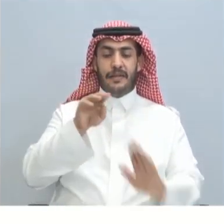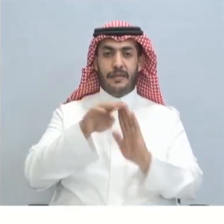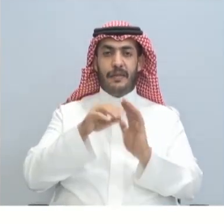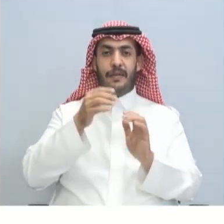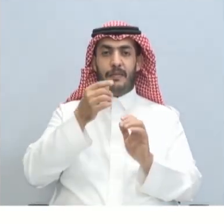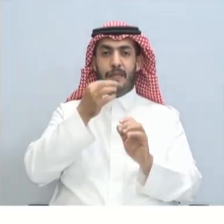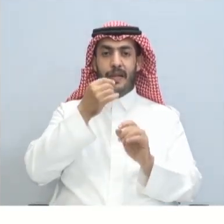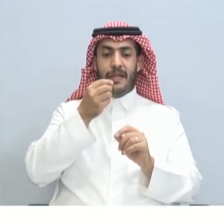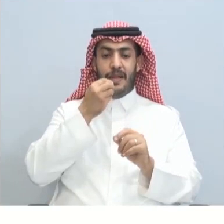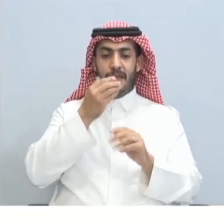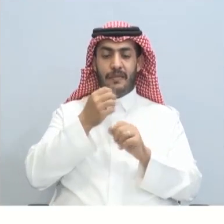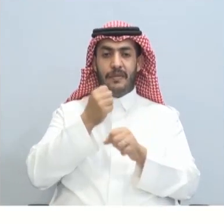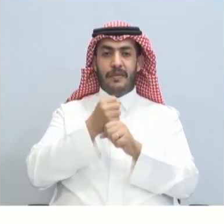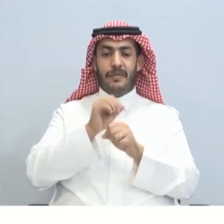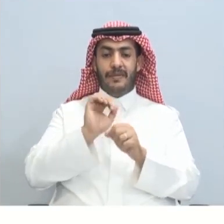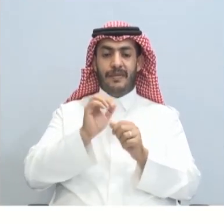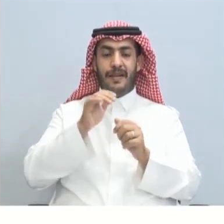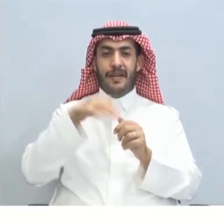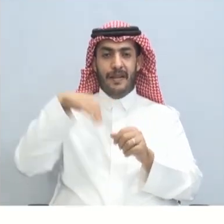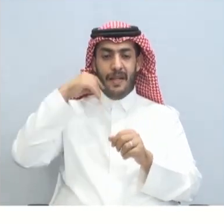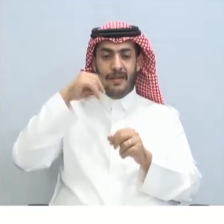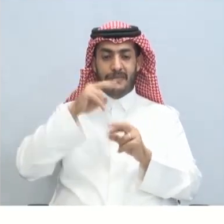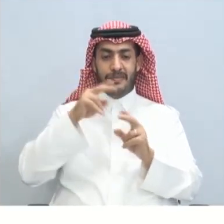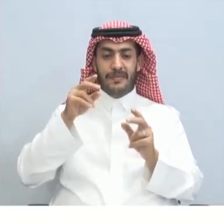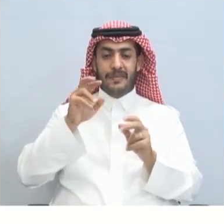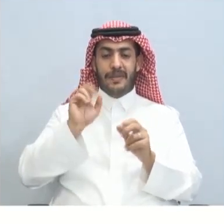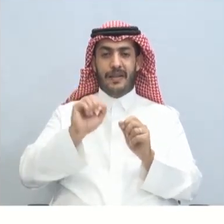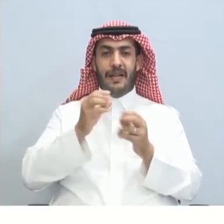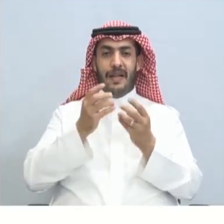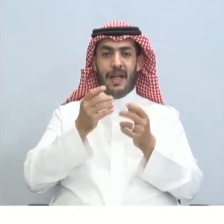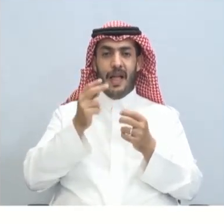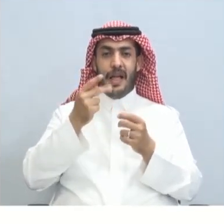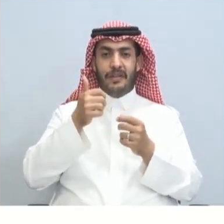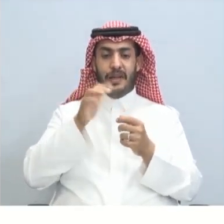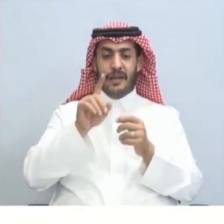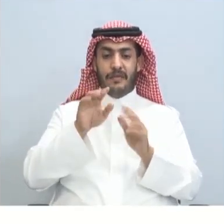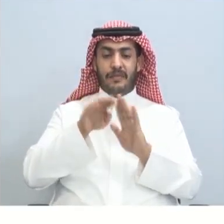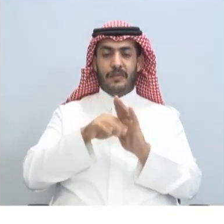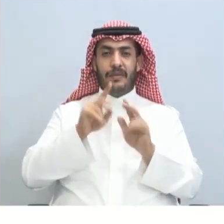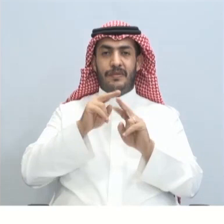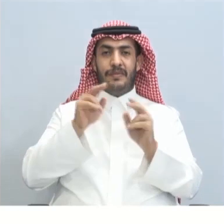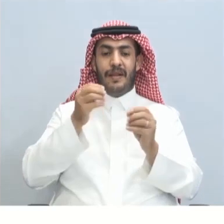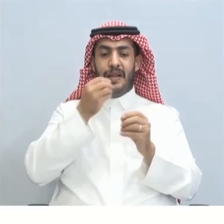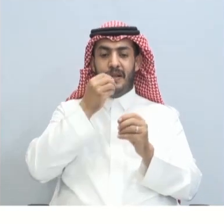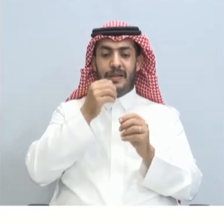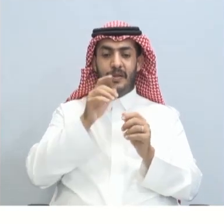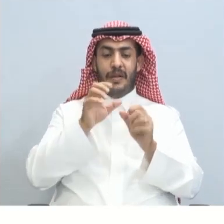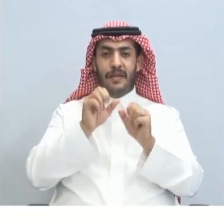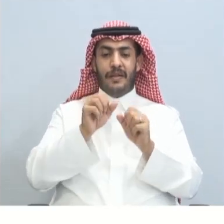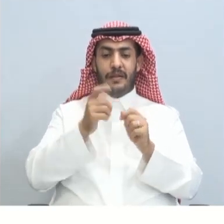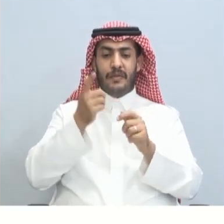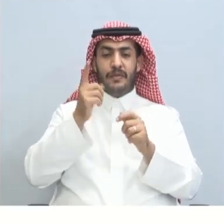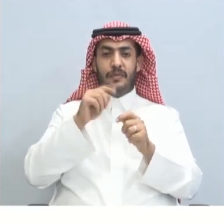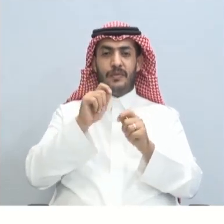الطعام ايضا يستخدم في علف للمواشي وكذلك قاتل للاعشاب وكذلك اعداد للاطعمه